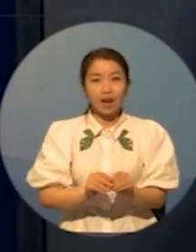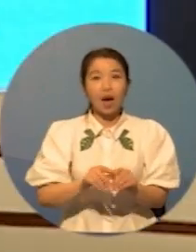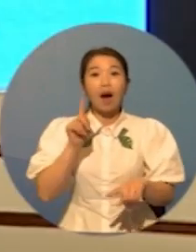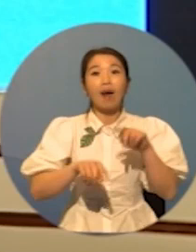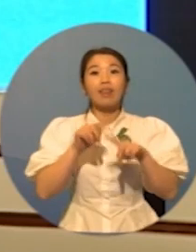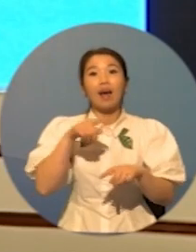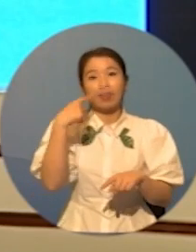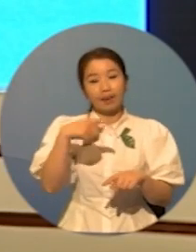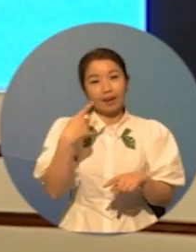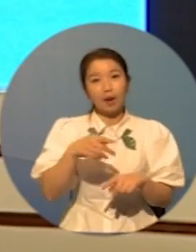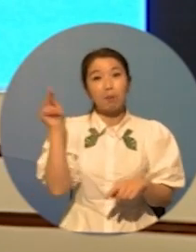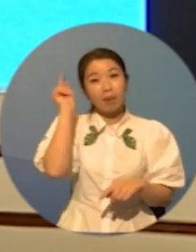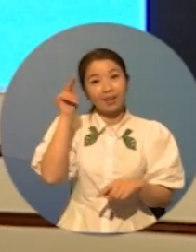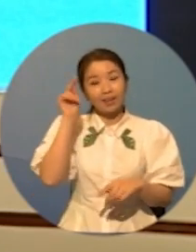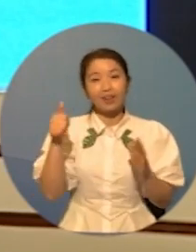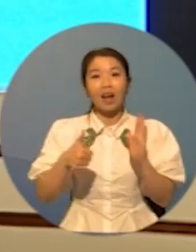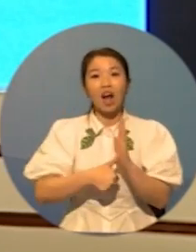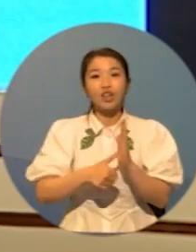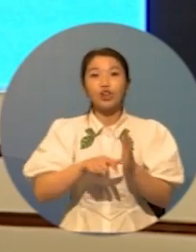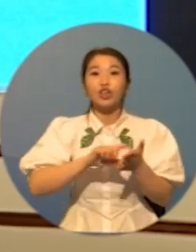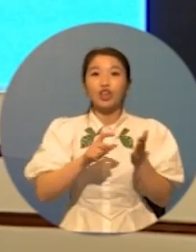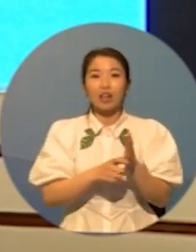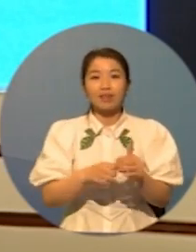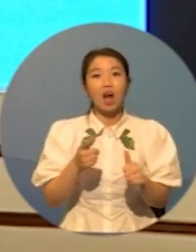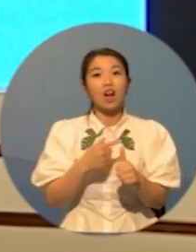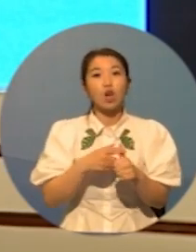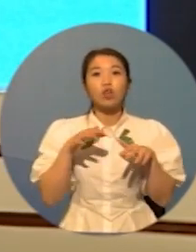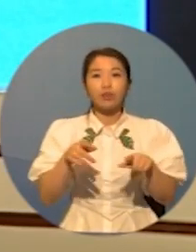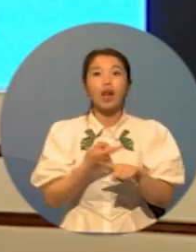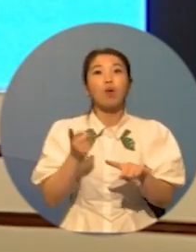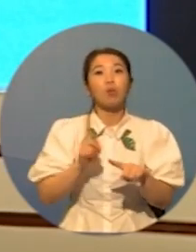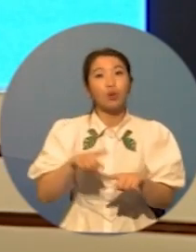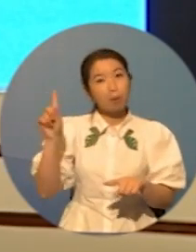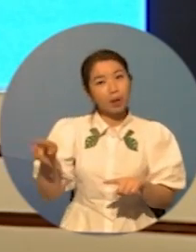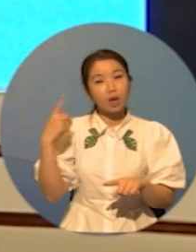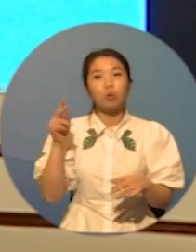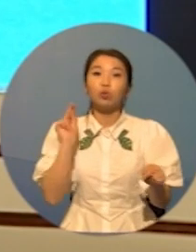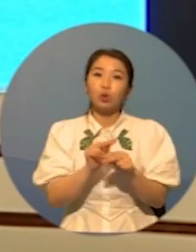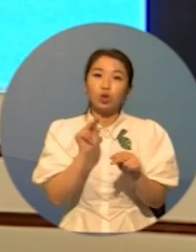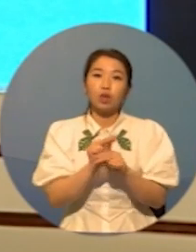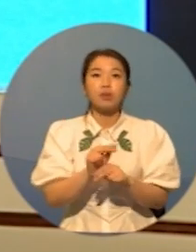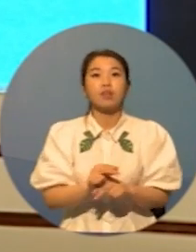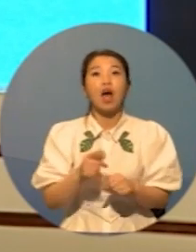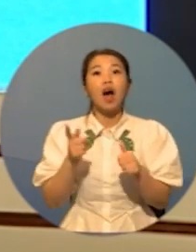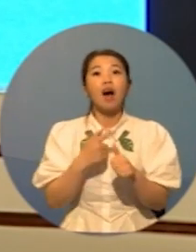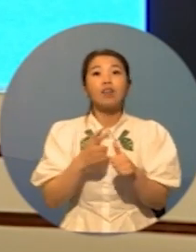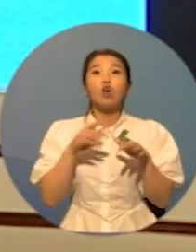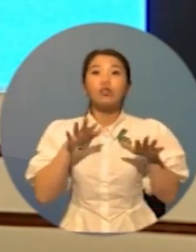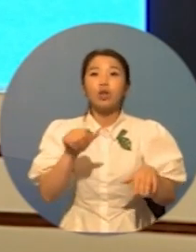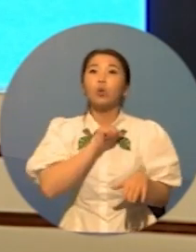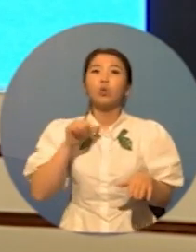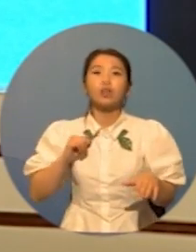класста атауыш фейил һәм оның жасалуы хакында үйренемиз. Атауыш фейил өзінің дөренді халында